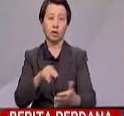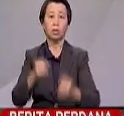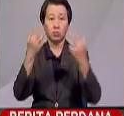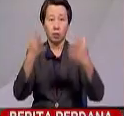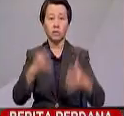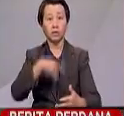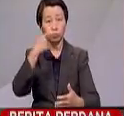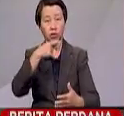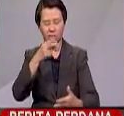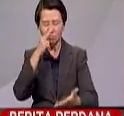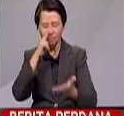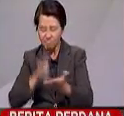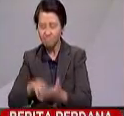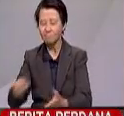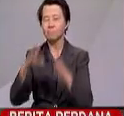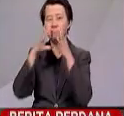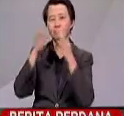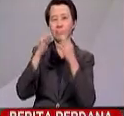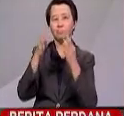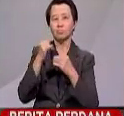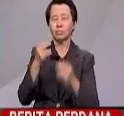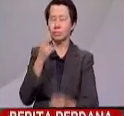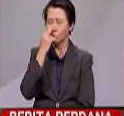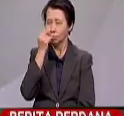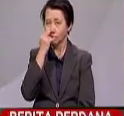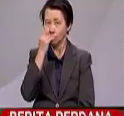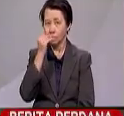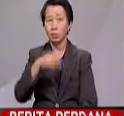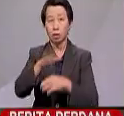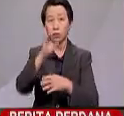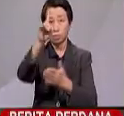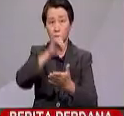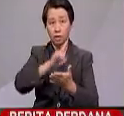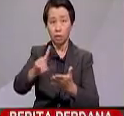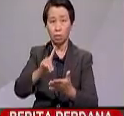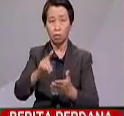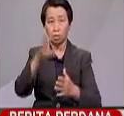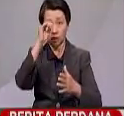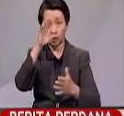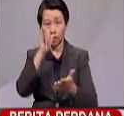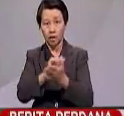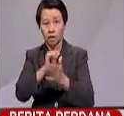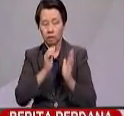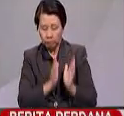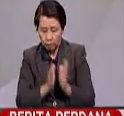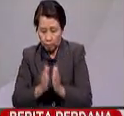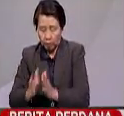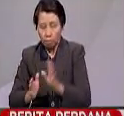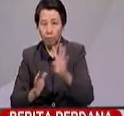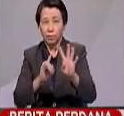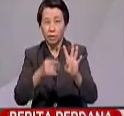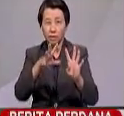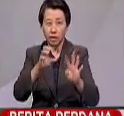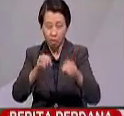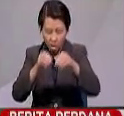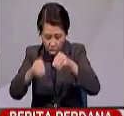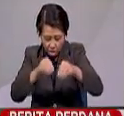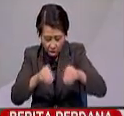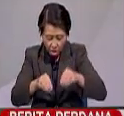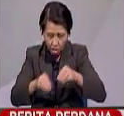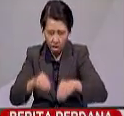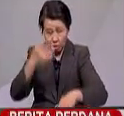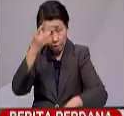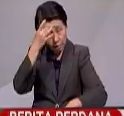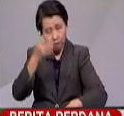yang menyifatkan kenakalan kucing itu melucukan. Lebih seminggu diambil oleh lelaki ini untuk menyusun 4,500 blok Lego